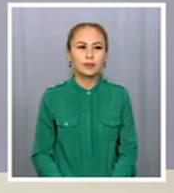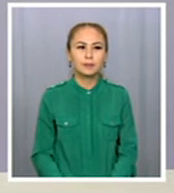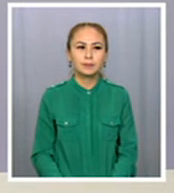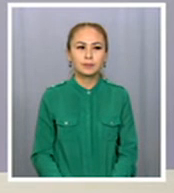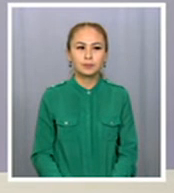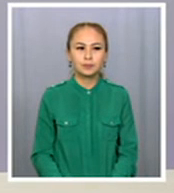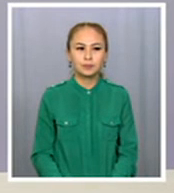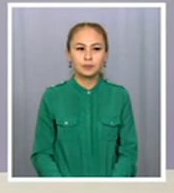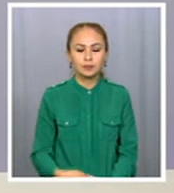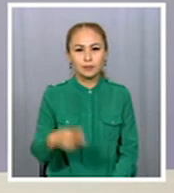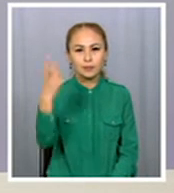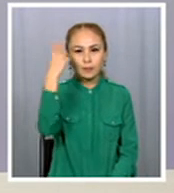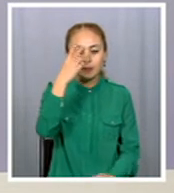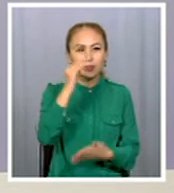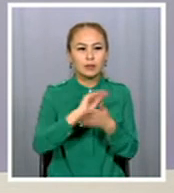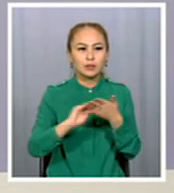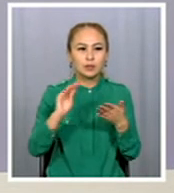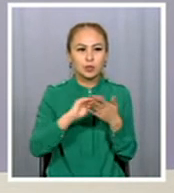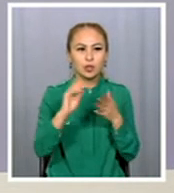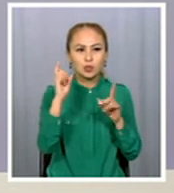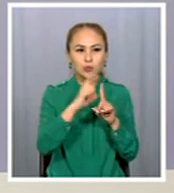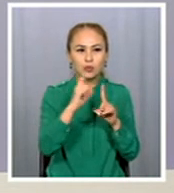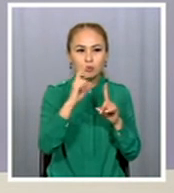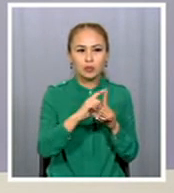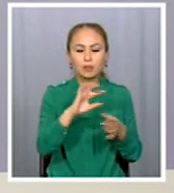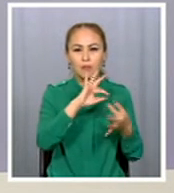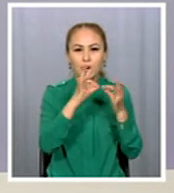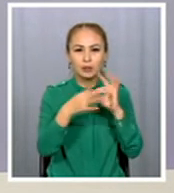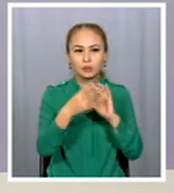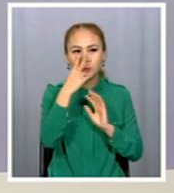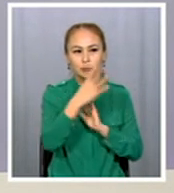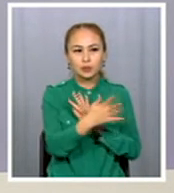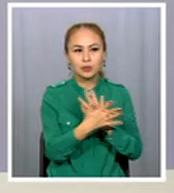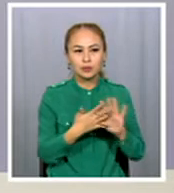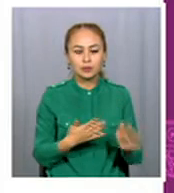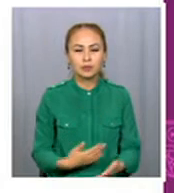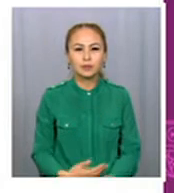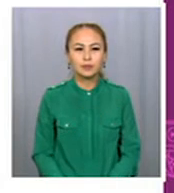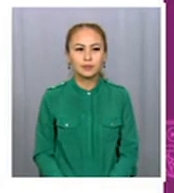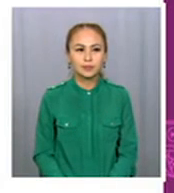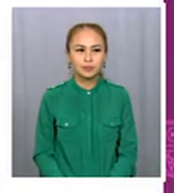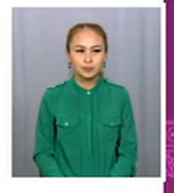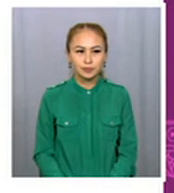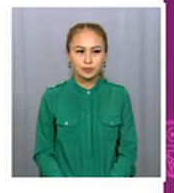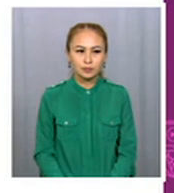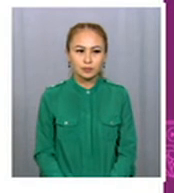орындайық. Қарамен жазылған сөздердің мағынасын көрсетіңіз.